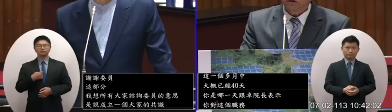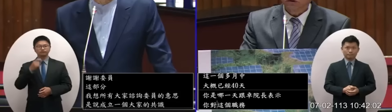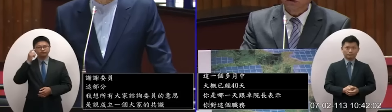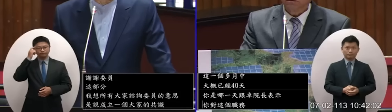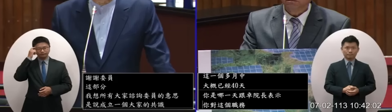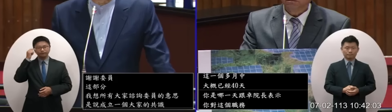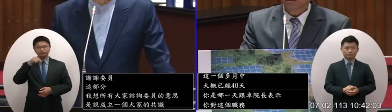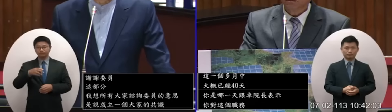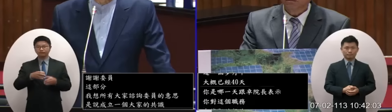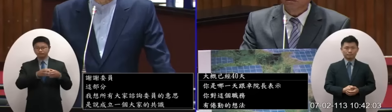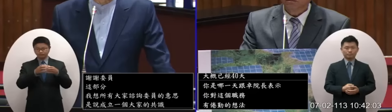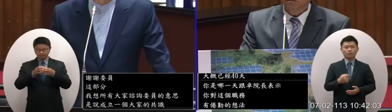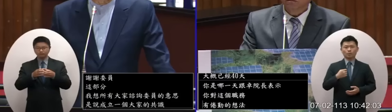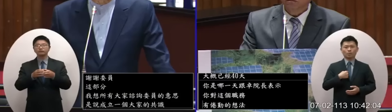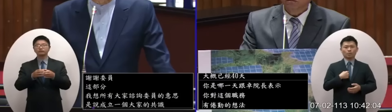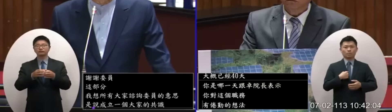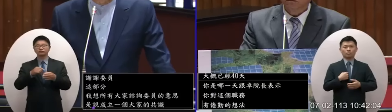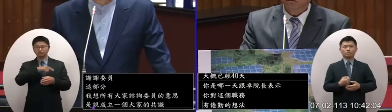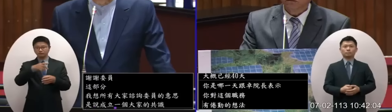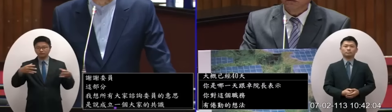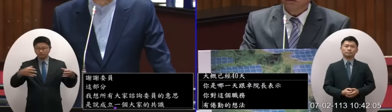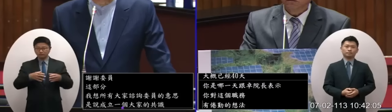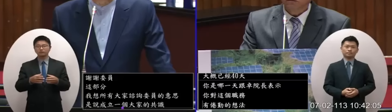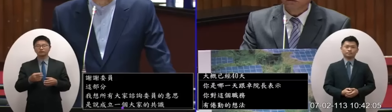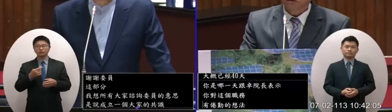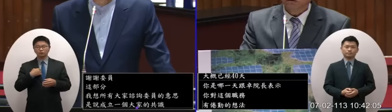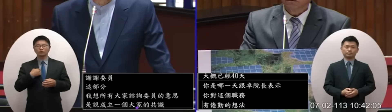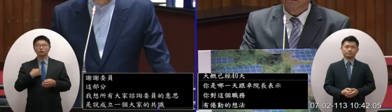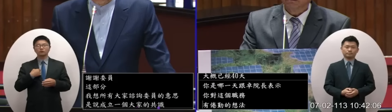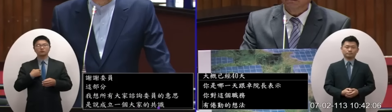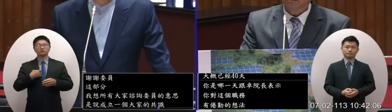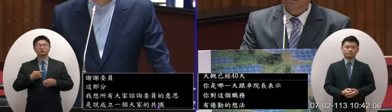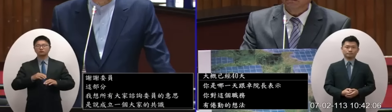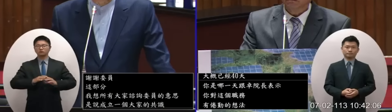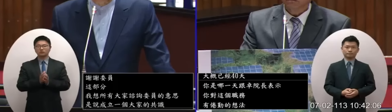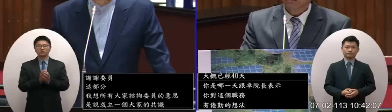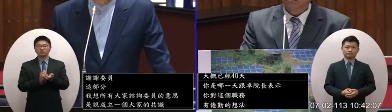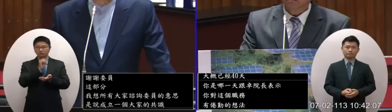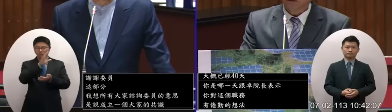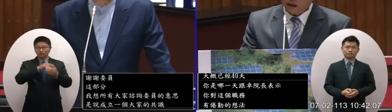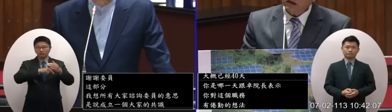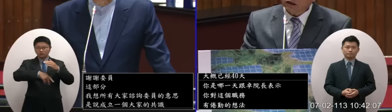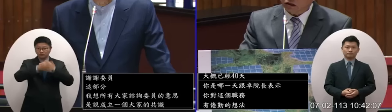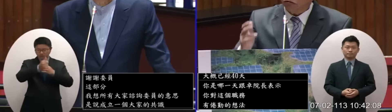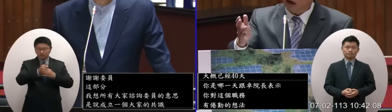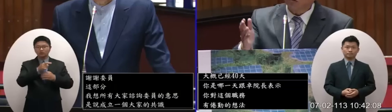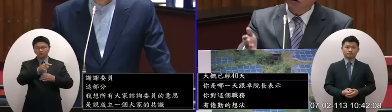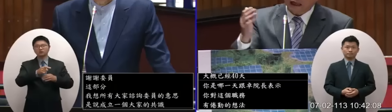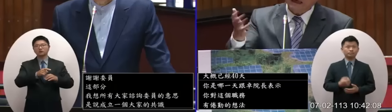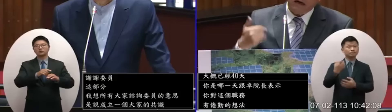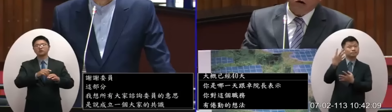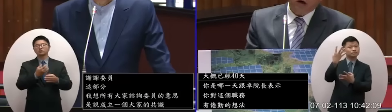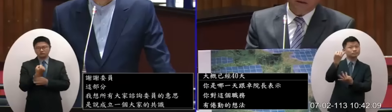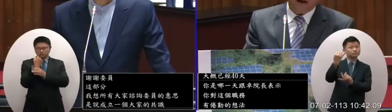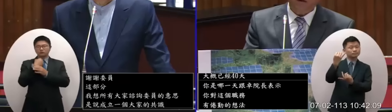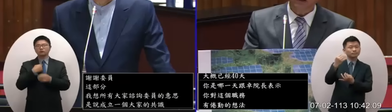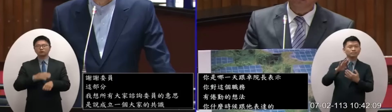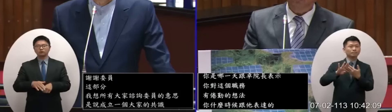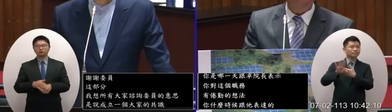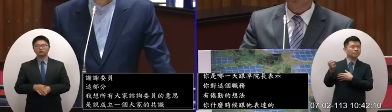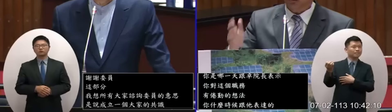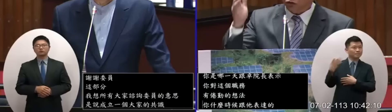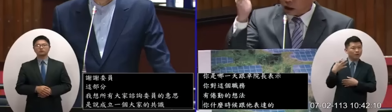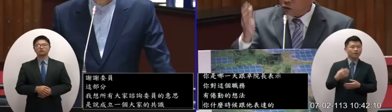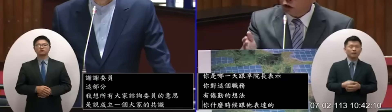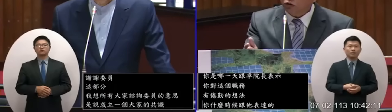吼，拢是做伙啦，我随时拢会使甲院长报告。随时会当得到院长的支持。 啊，你倒一阵啊，因人甲我讲的嘛，我认